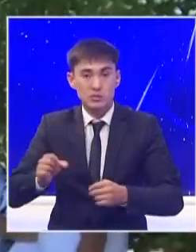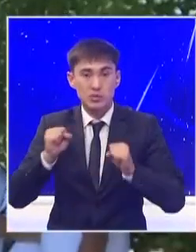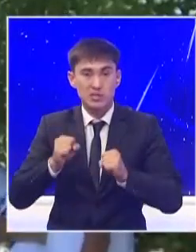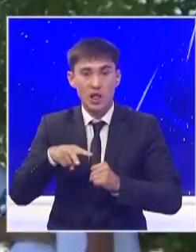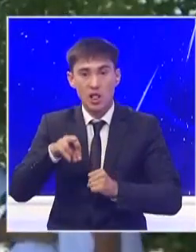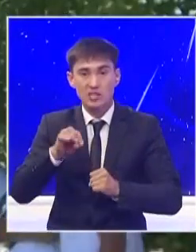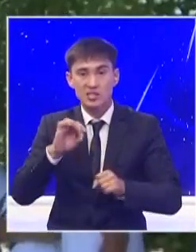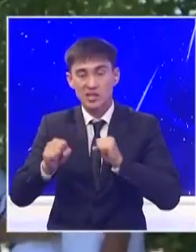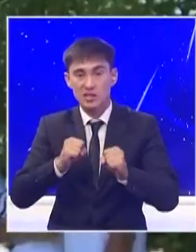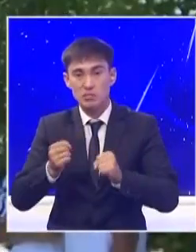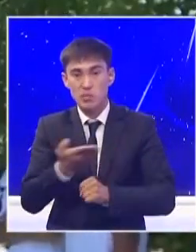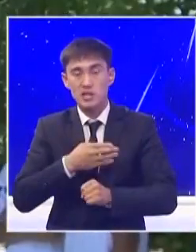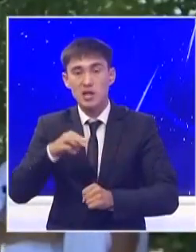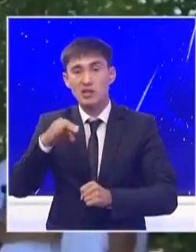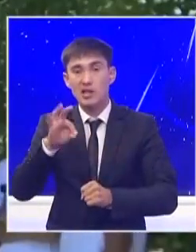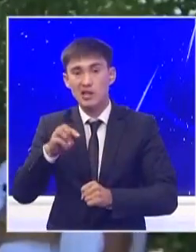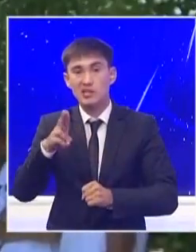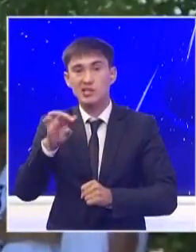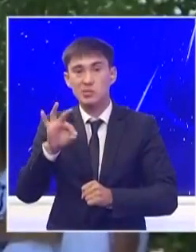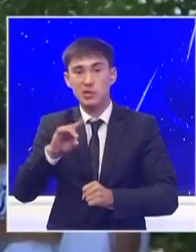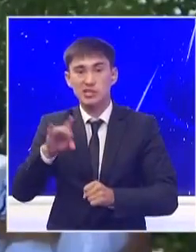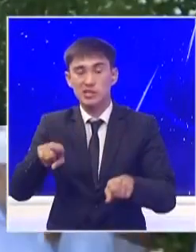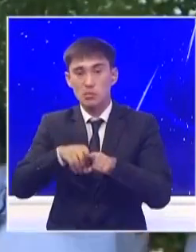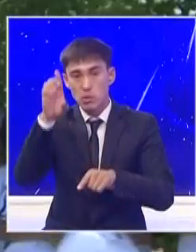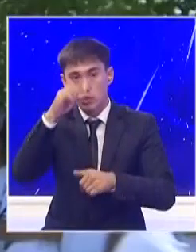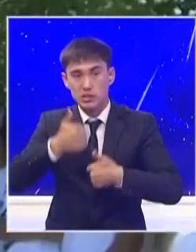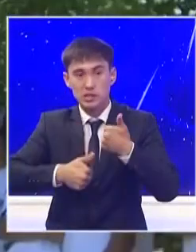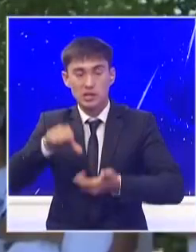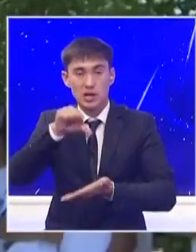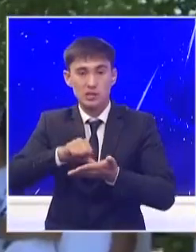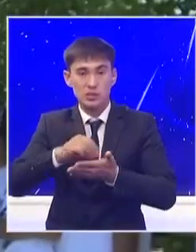лазер стандарт. Мен Таиланд, Кипр сияқты мемлекеттерде өткен сайыстарға